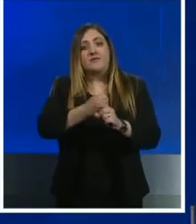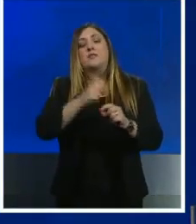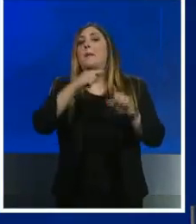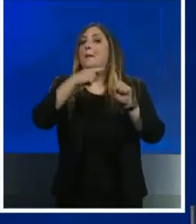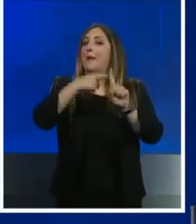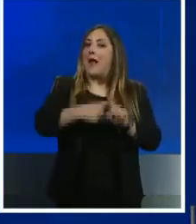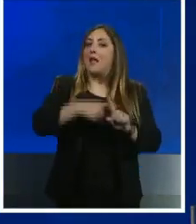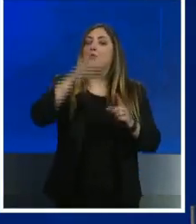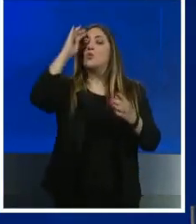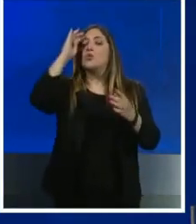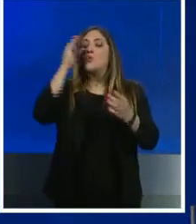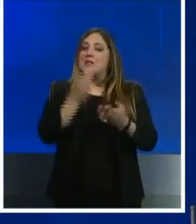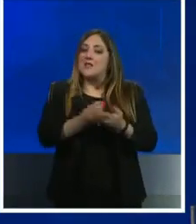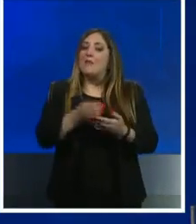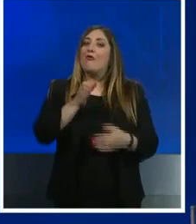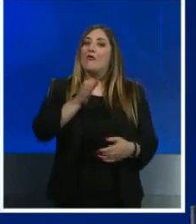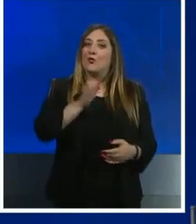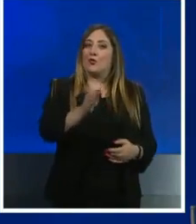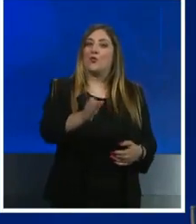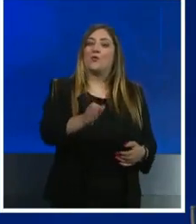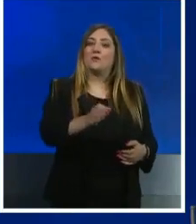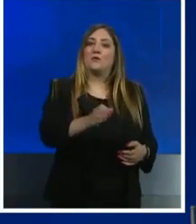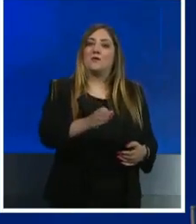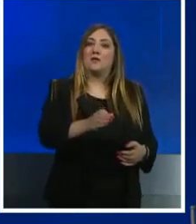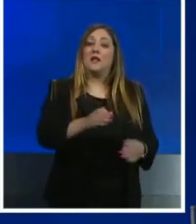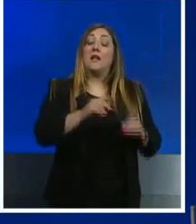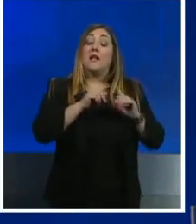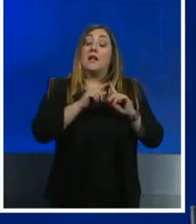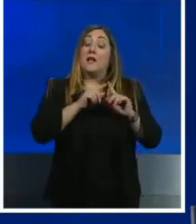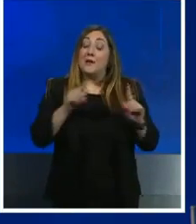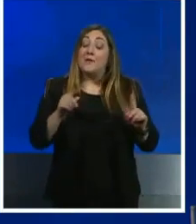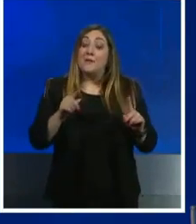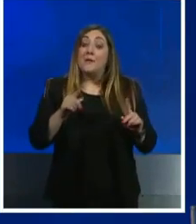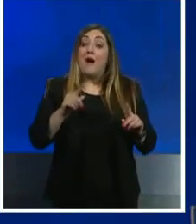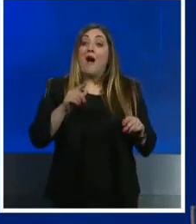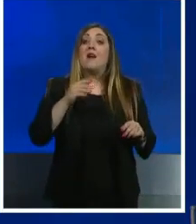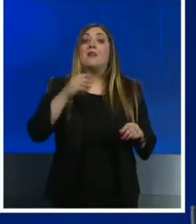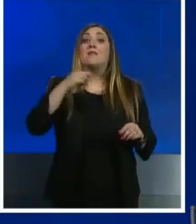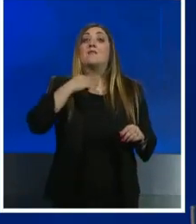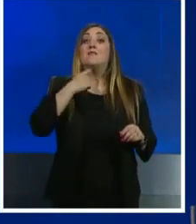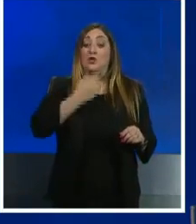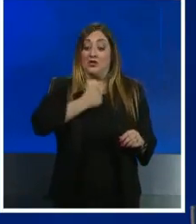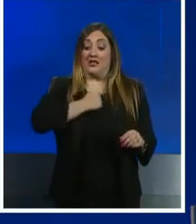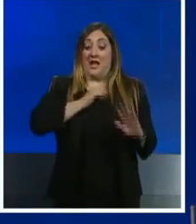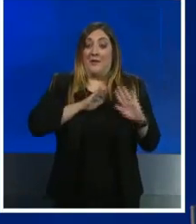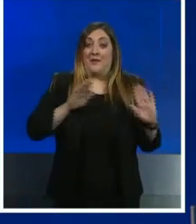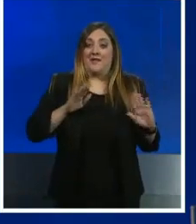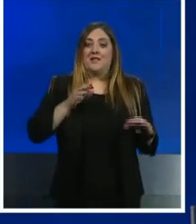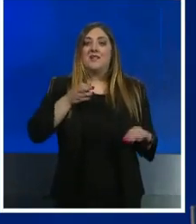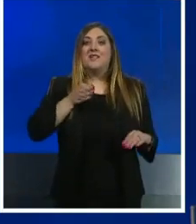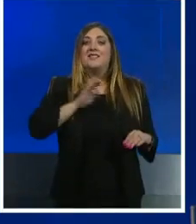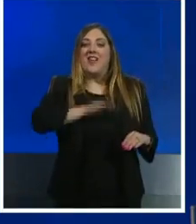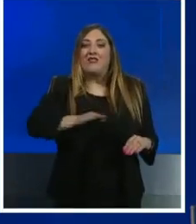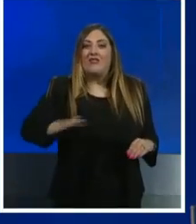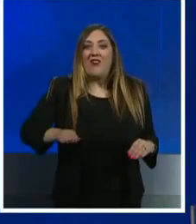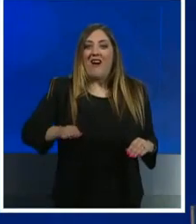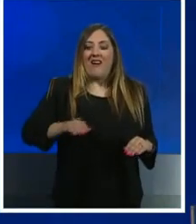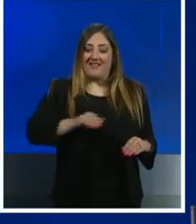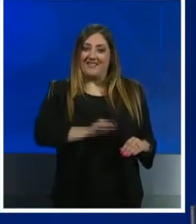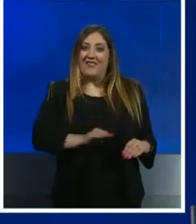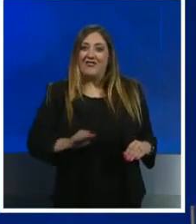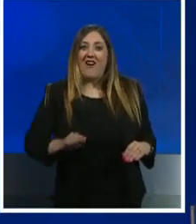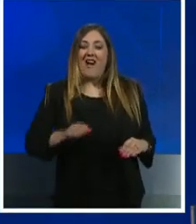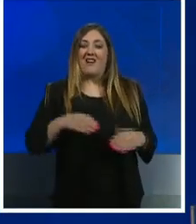inħarsu il-ġejjieni tagħna, imma l-futur anka ta' ewlidna bħala